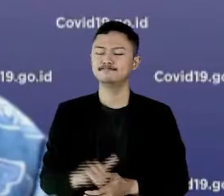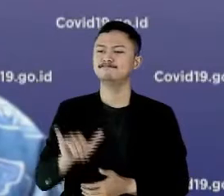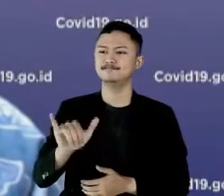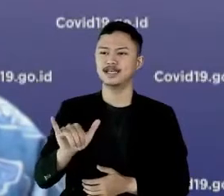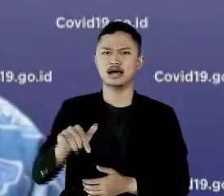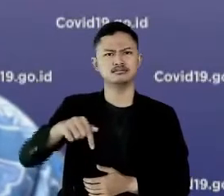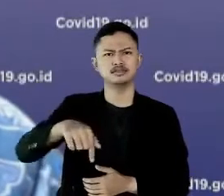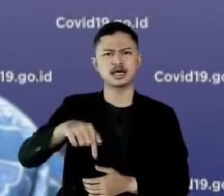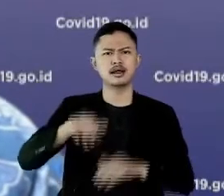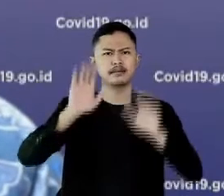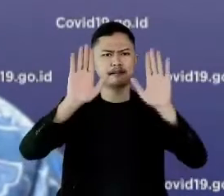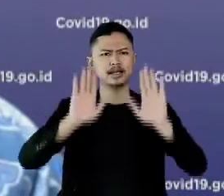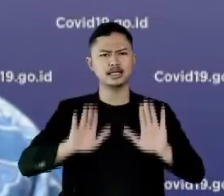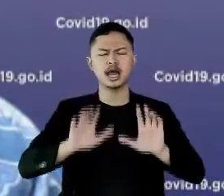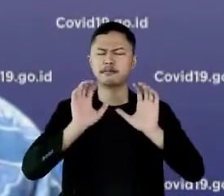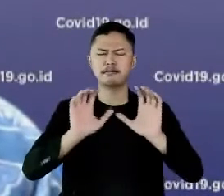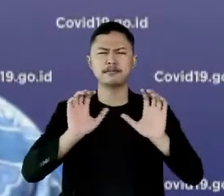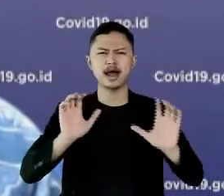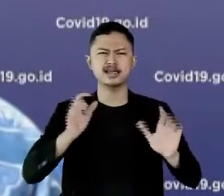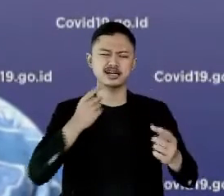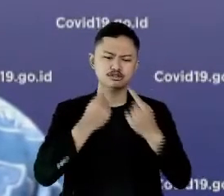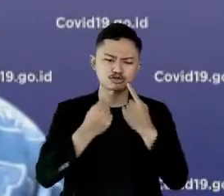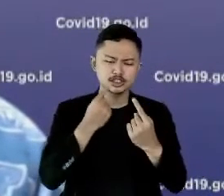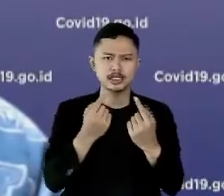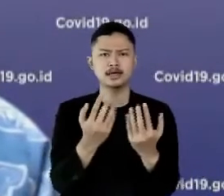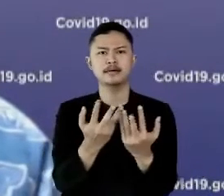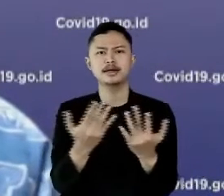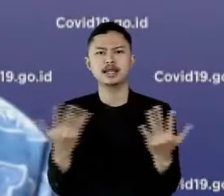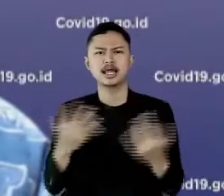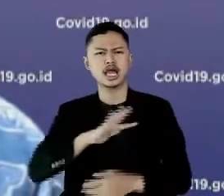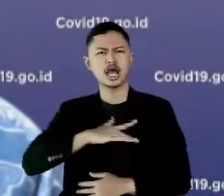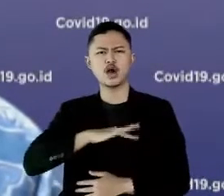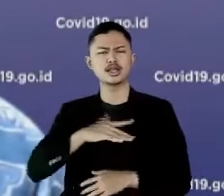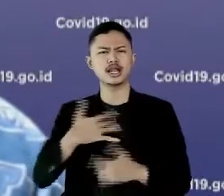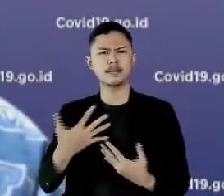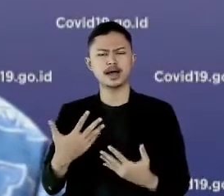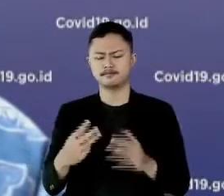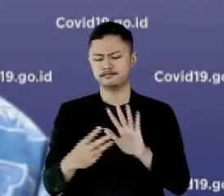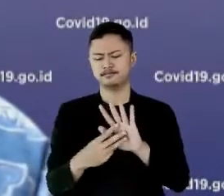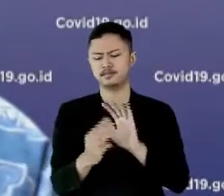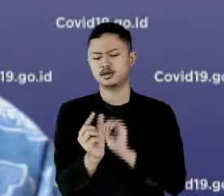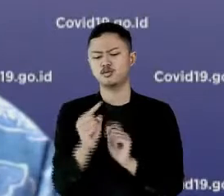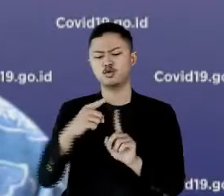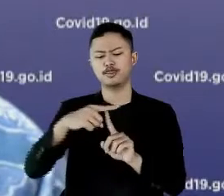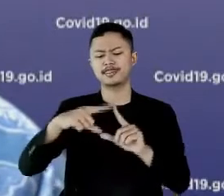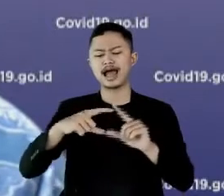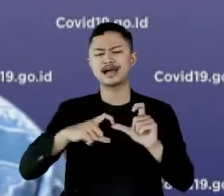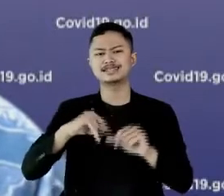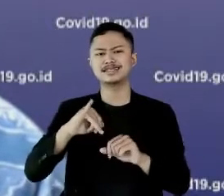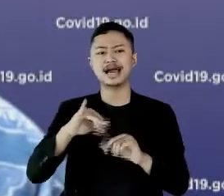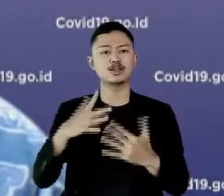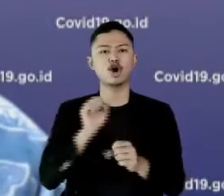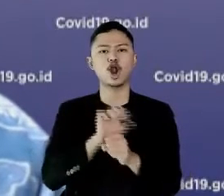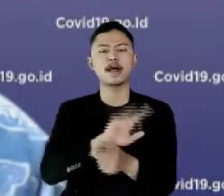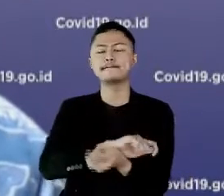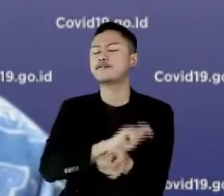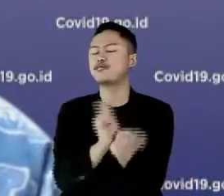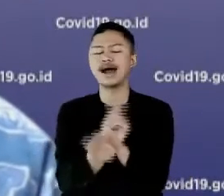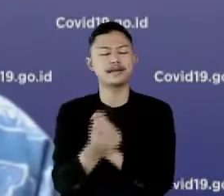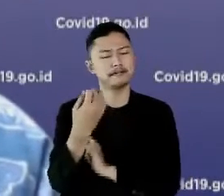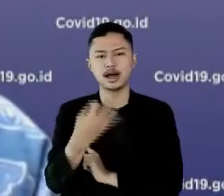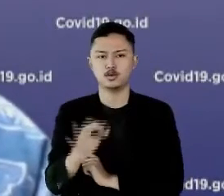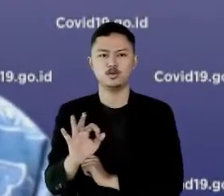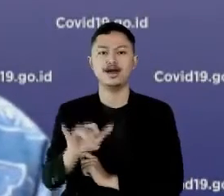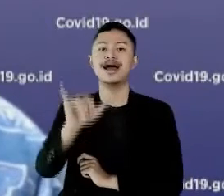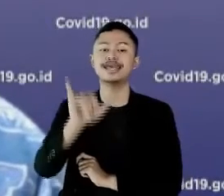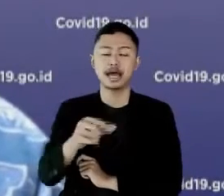sekarang kan banyak di media atau dibicarakan di masyarakat takut ada mutasi baru masuk ke Indonesia dari luar negeri ya. Itu